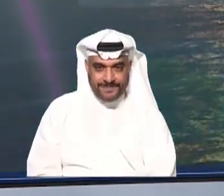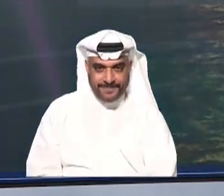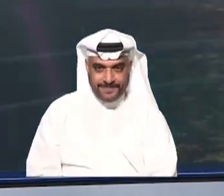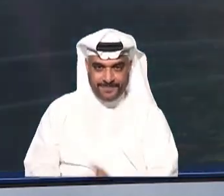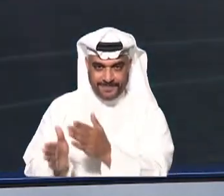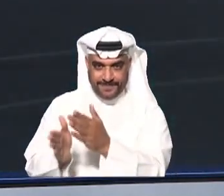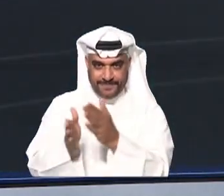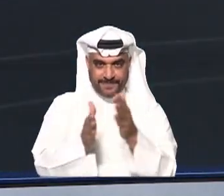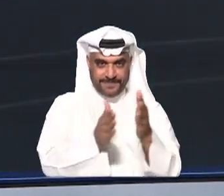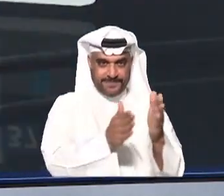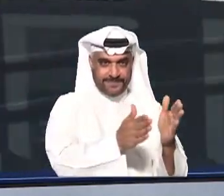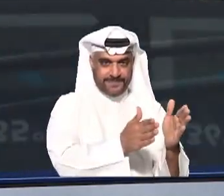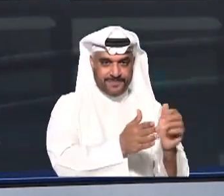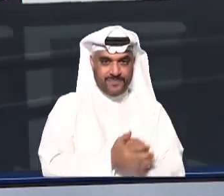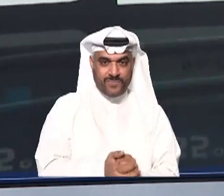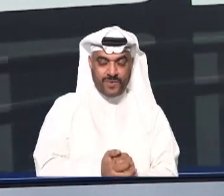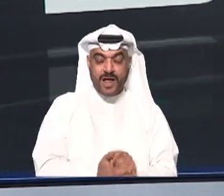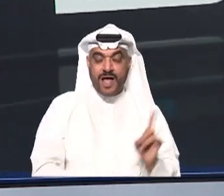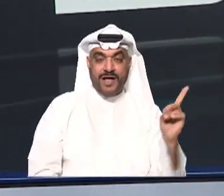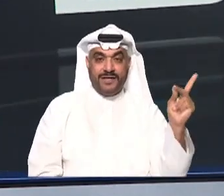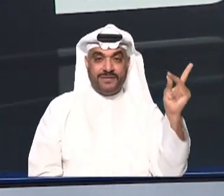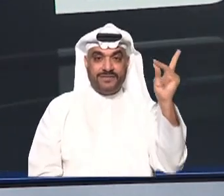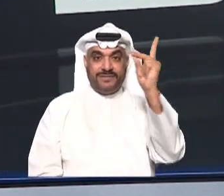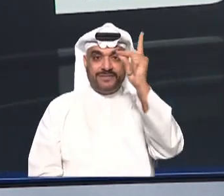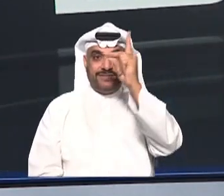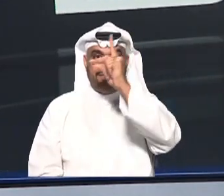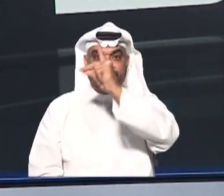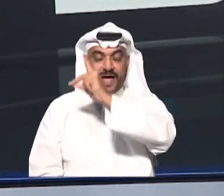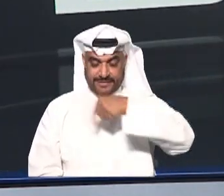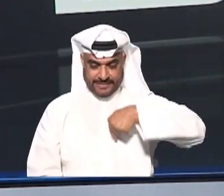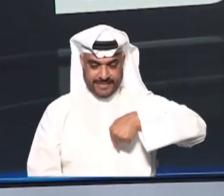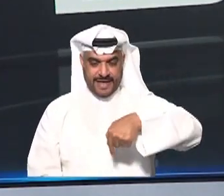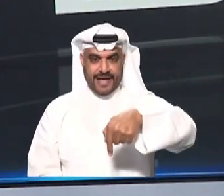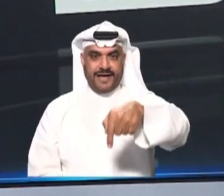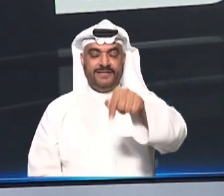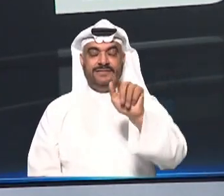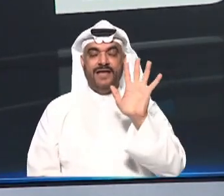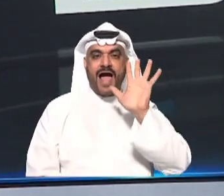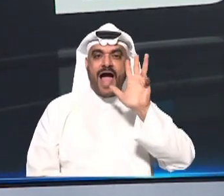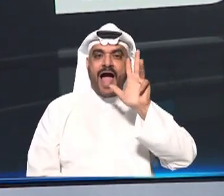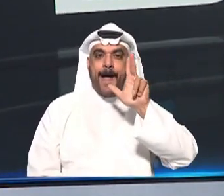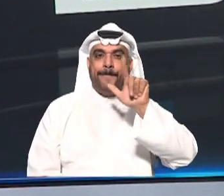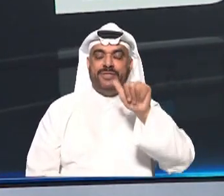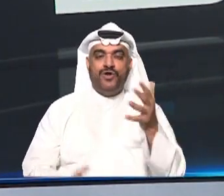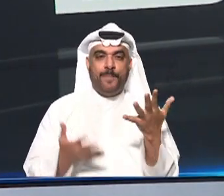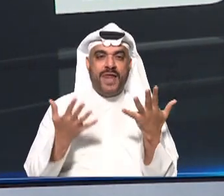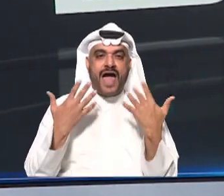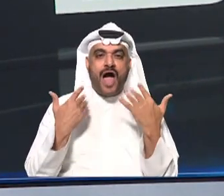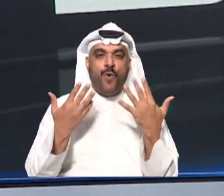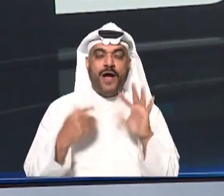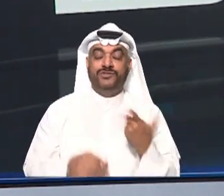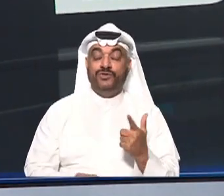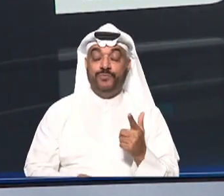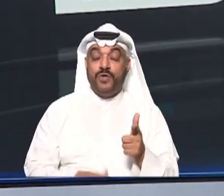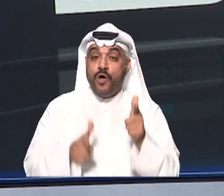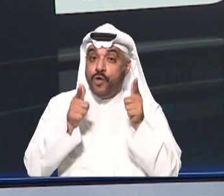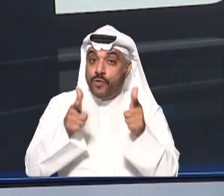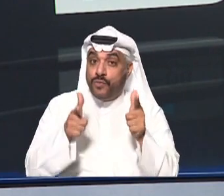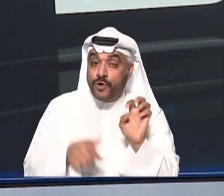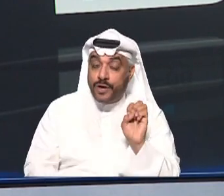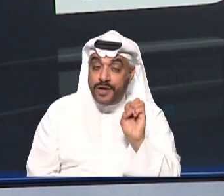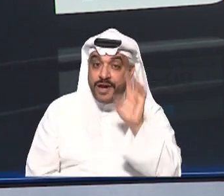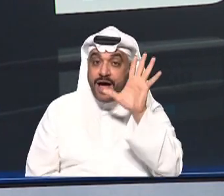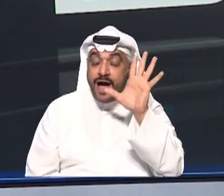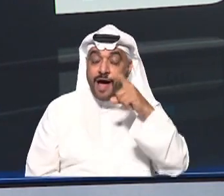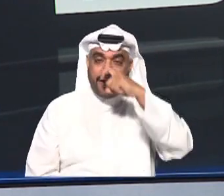5:24. الطقس المتوقع في مدينة الكويت خلال الخمس أيام القادمة إن شاء الله، يوم الغد أجواء حارة خلال فترة النهار، ولكن راح تكون